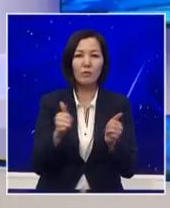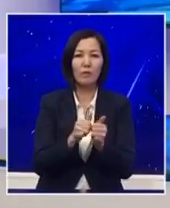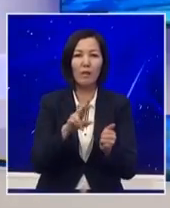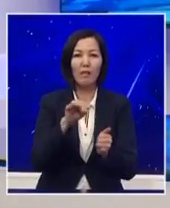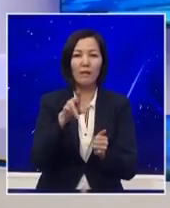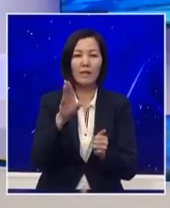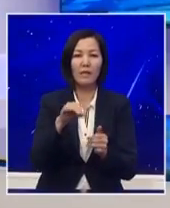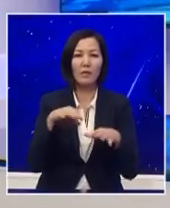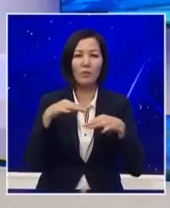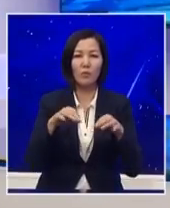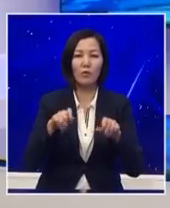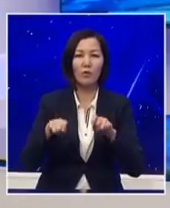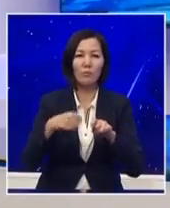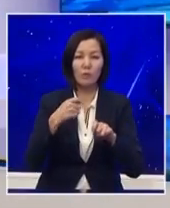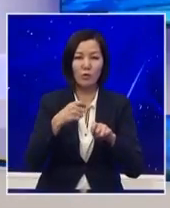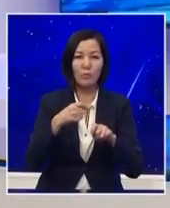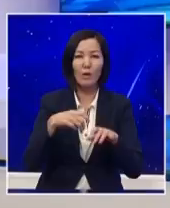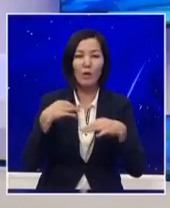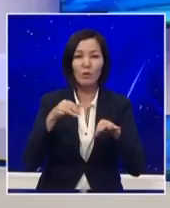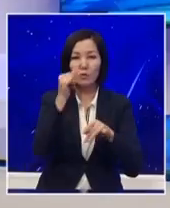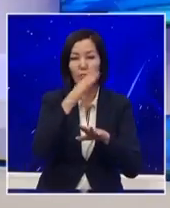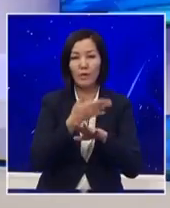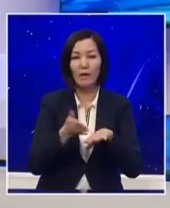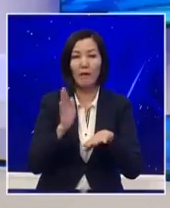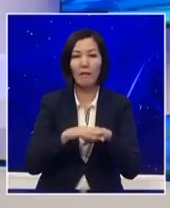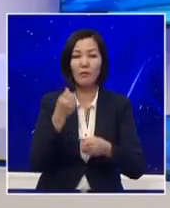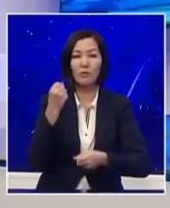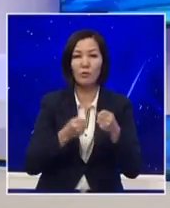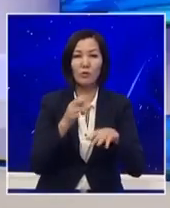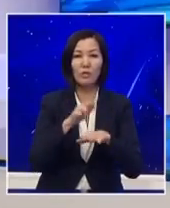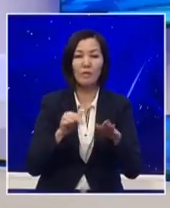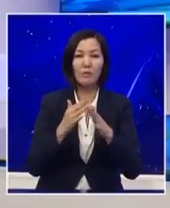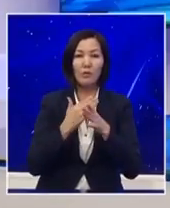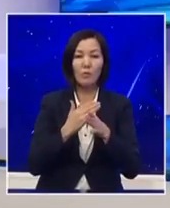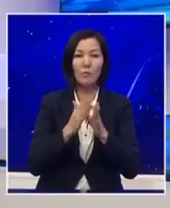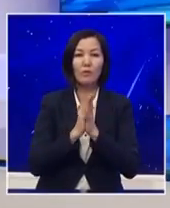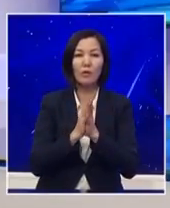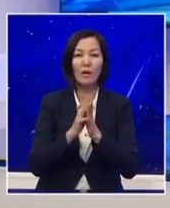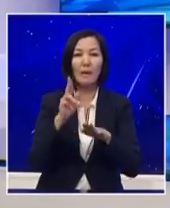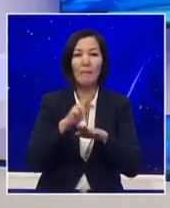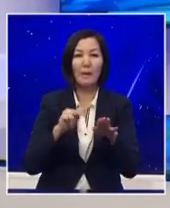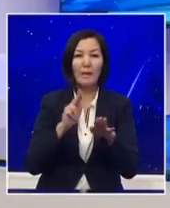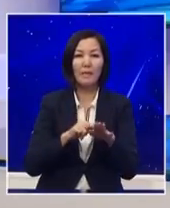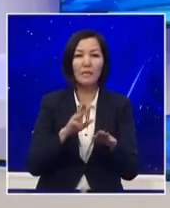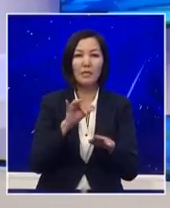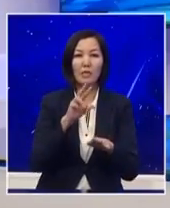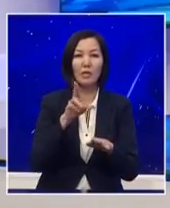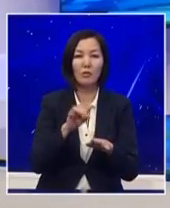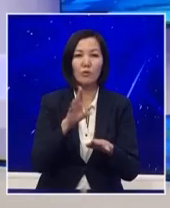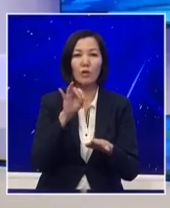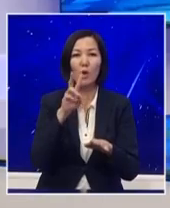Лада Гранта көлігі бұзылып жүрмей қалған. Жүргізуші тәртіп сақшыларынан көмек сұраған. Полиция қызметкерлері Жандос Қалдыбеков